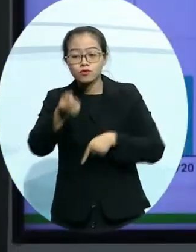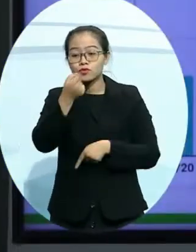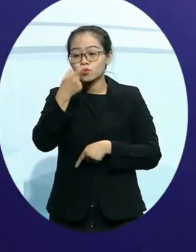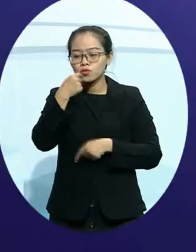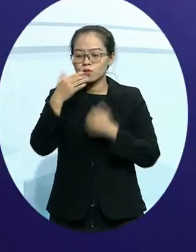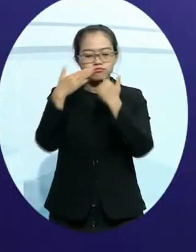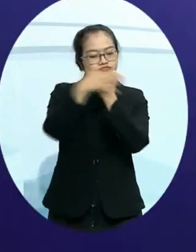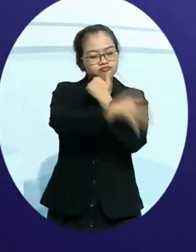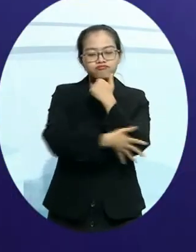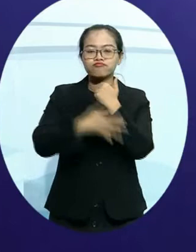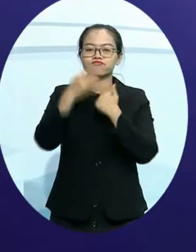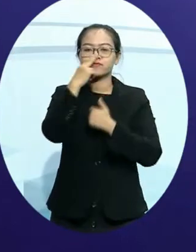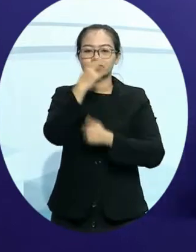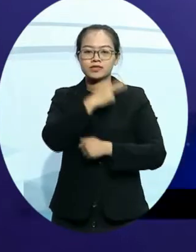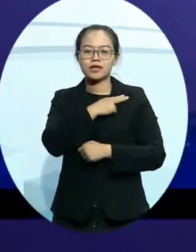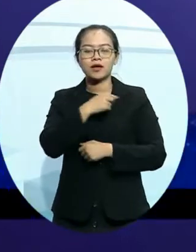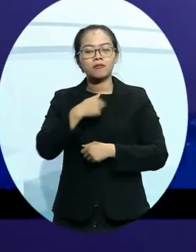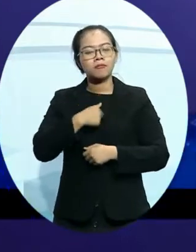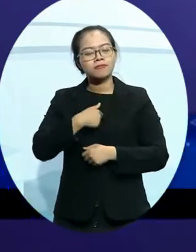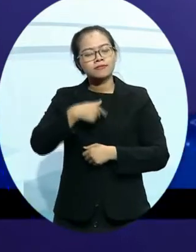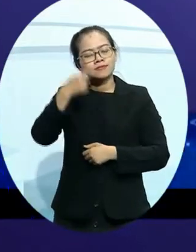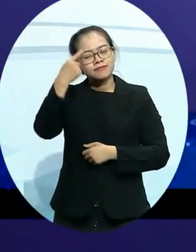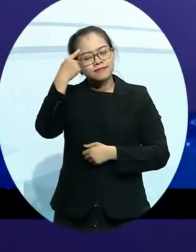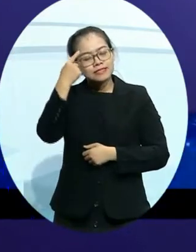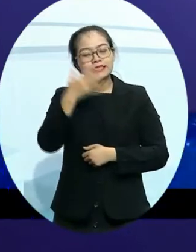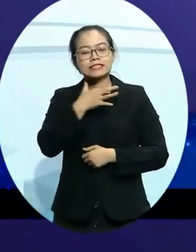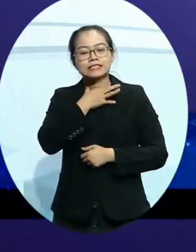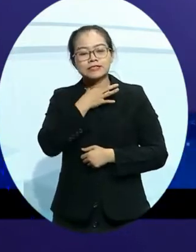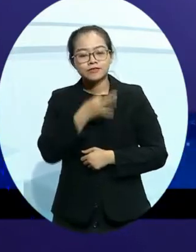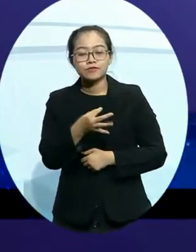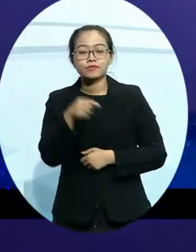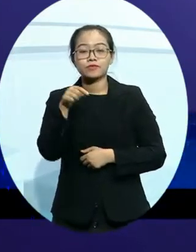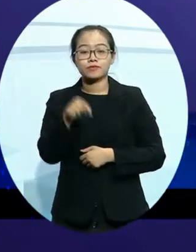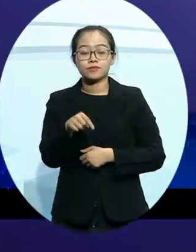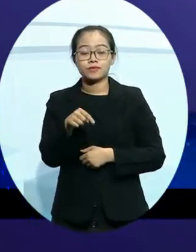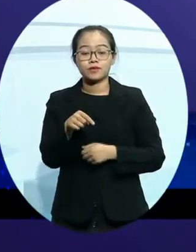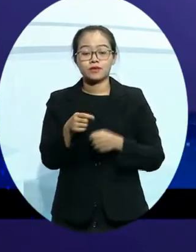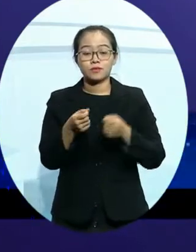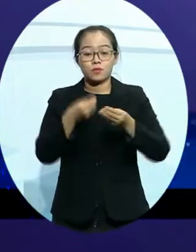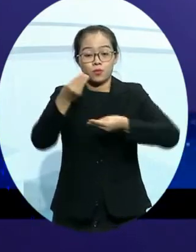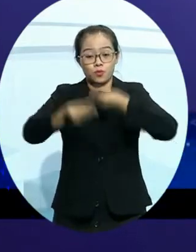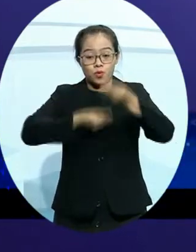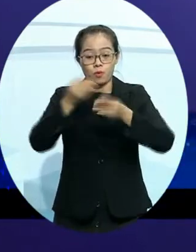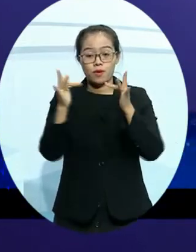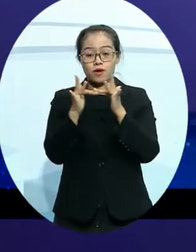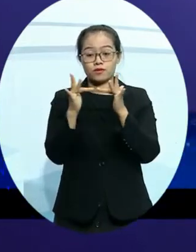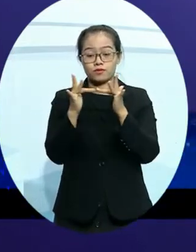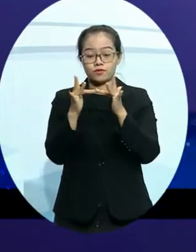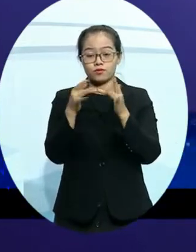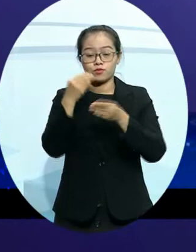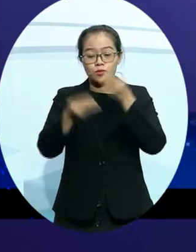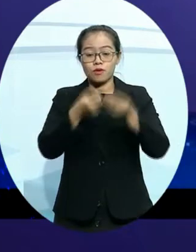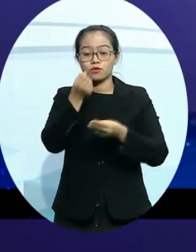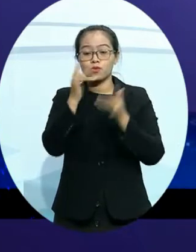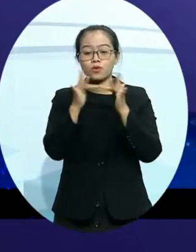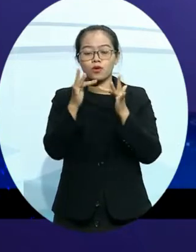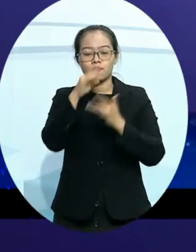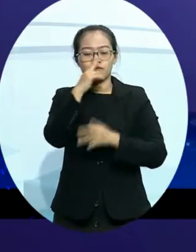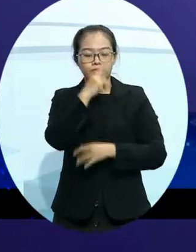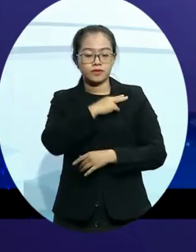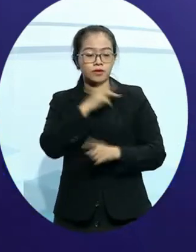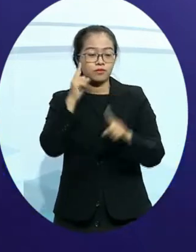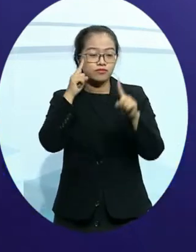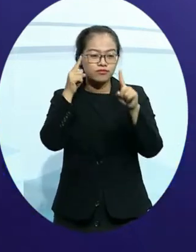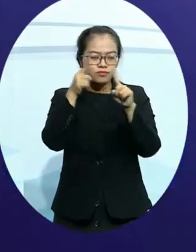Nam. Chúng tôi đặt nhiều kỳ vọng vào sự phát triển của thị trường thương mại điện tử dược phẩm Việt Nam và chúng tôi cũng đặt mục tiêu mở rộng sự hiện